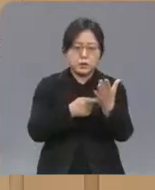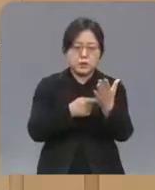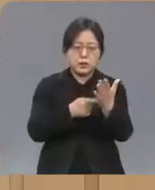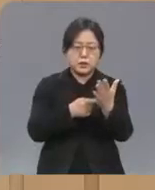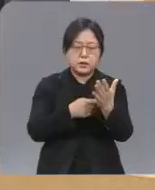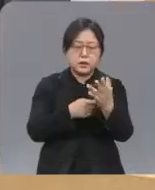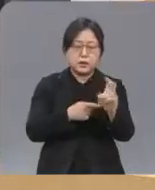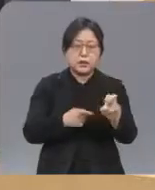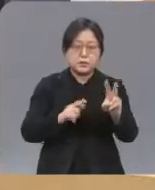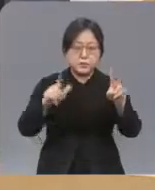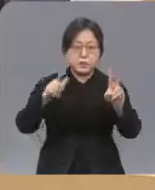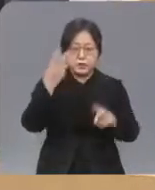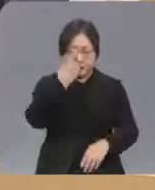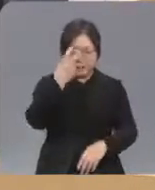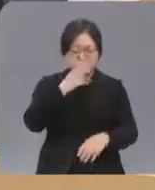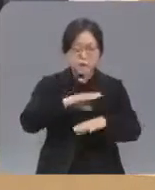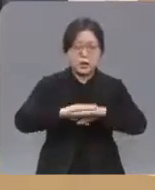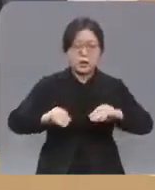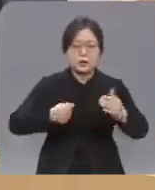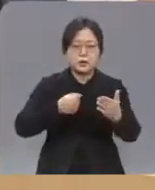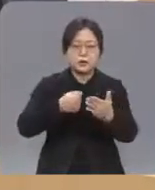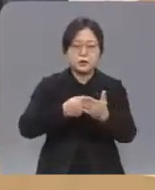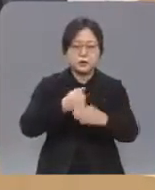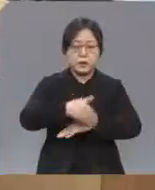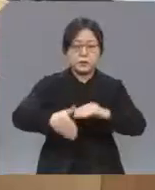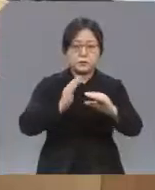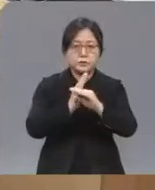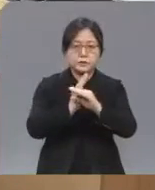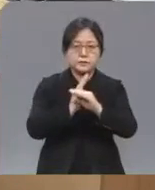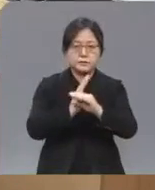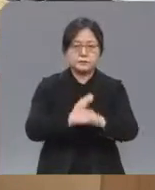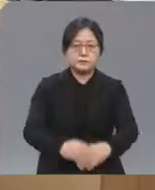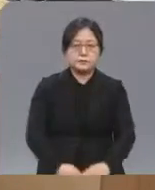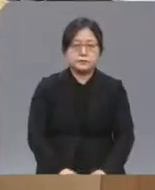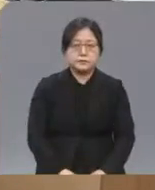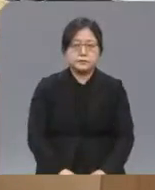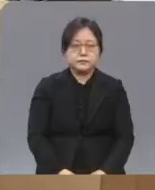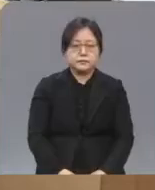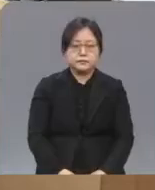오는 22일까지 심사해 처리할 예정입니다. KBS